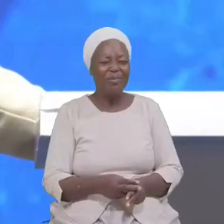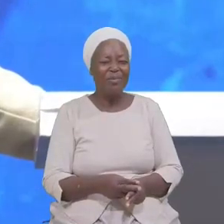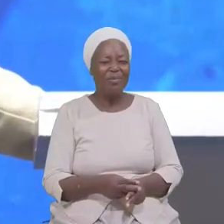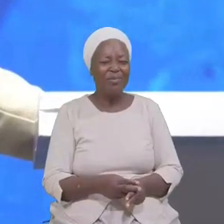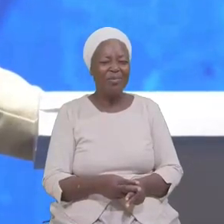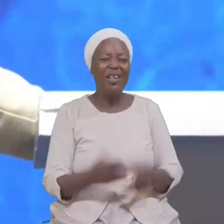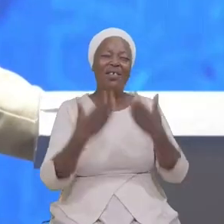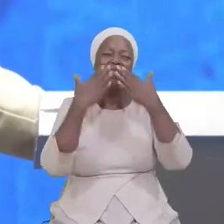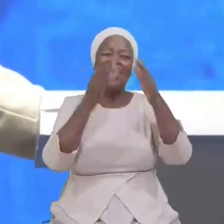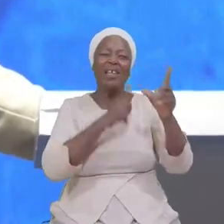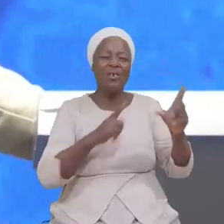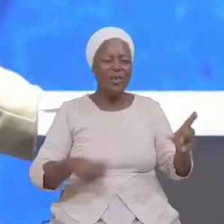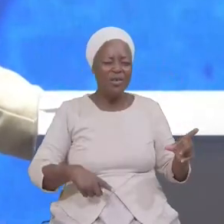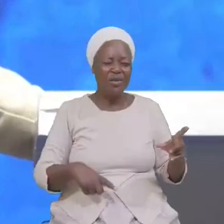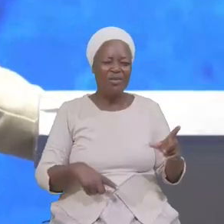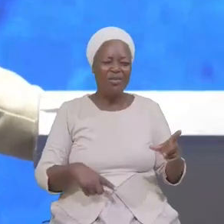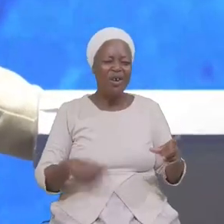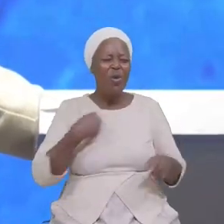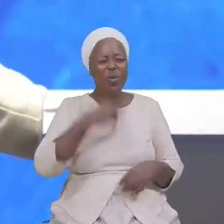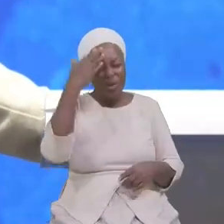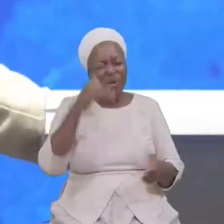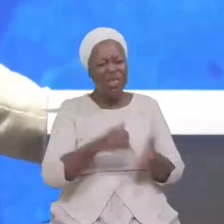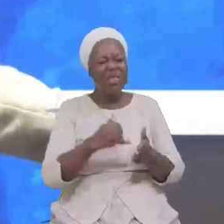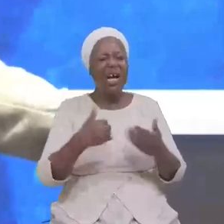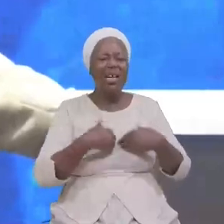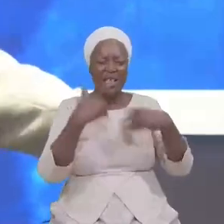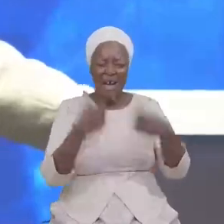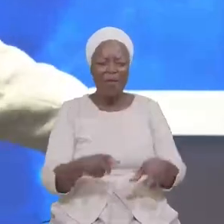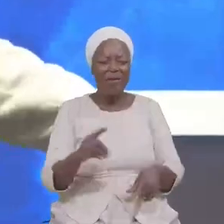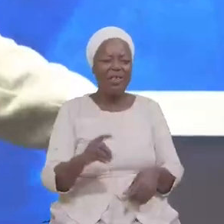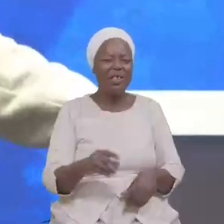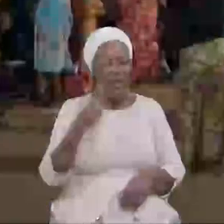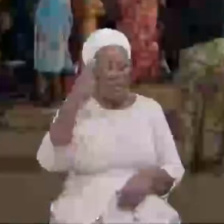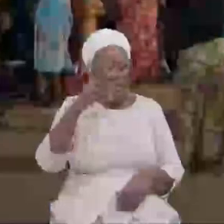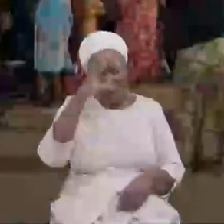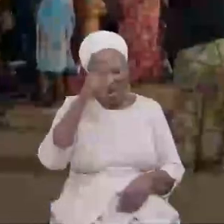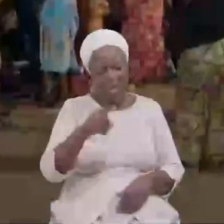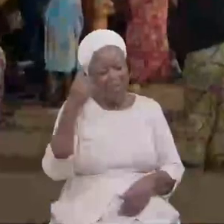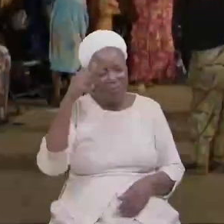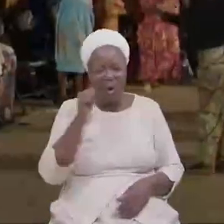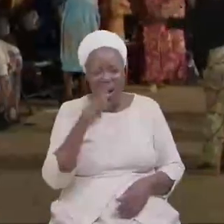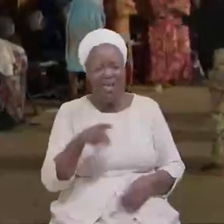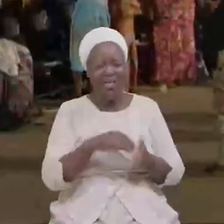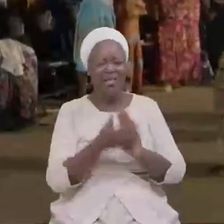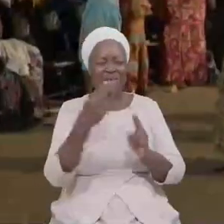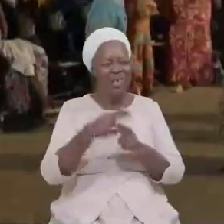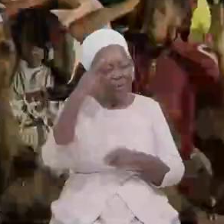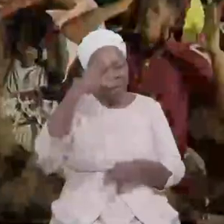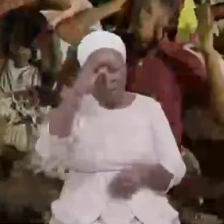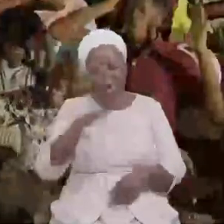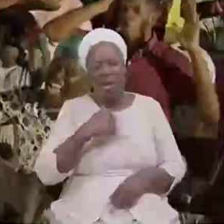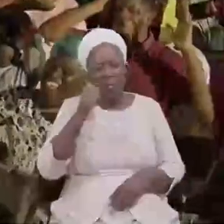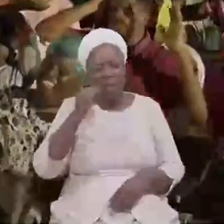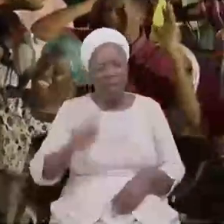Merci Seigneur. Nous savons que c'est fait. Pour lui, pour elle. Pour les garçons, pour les